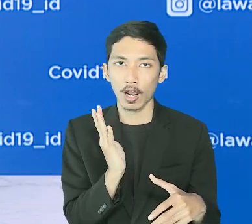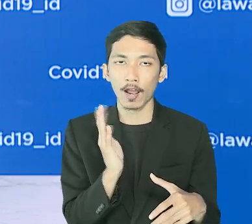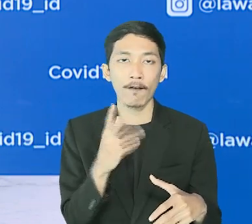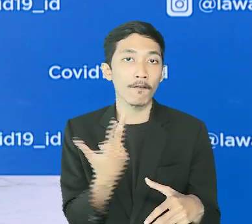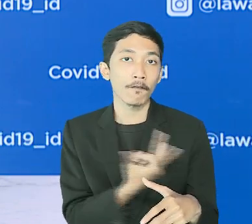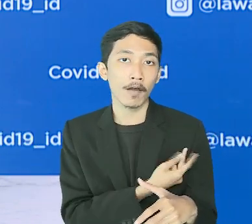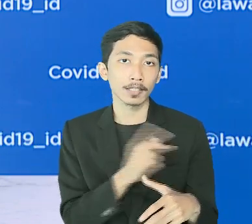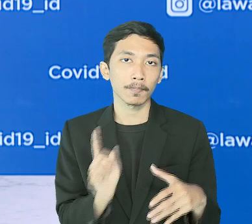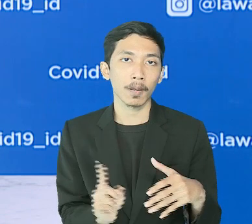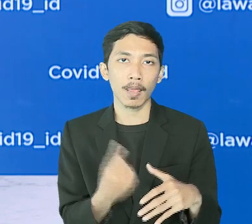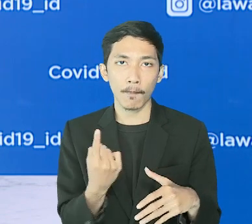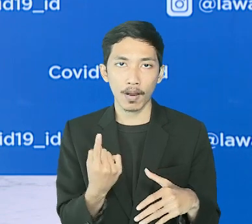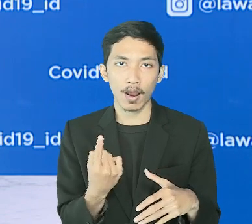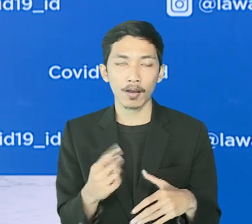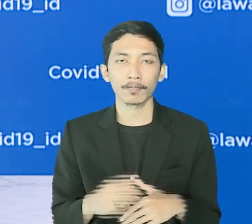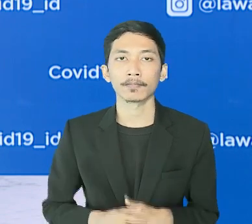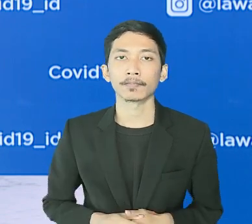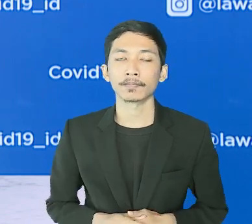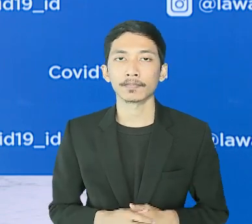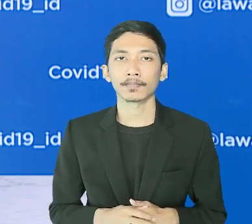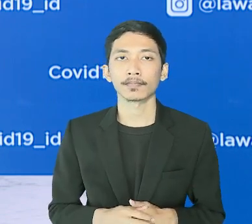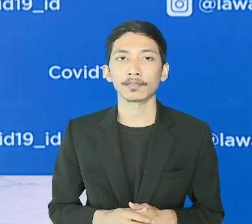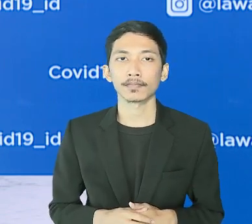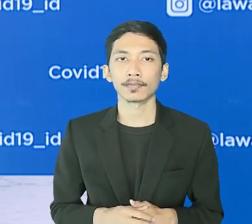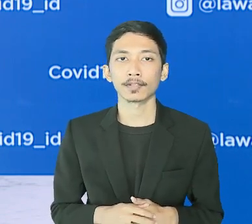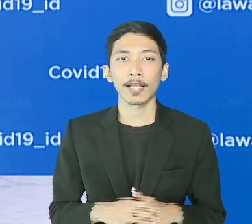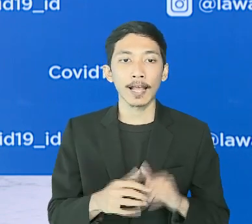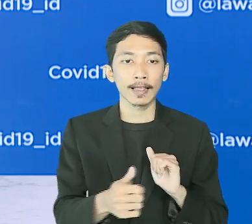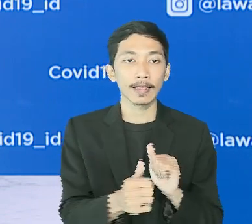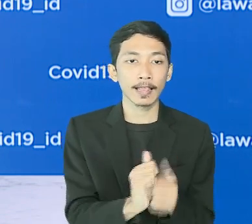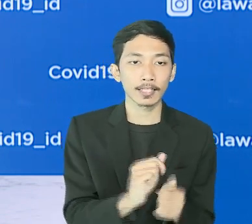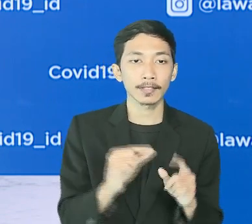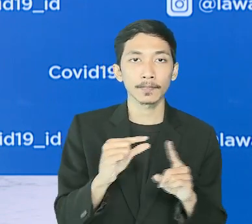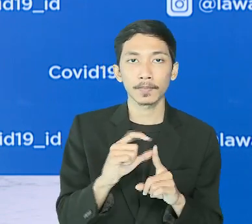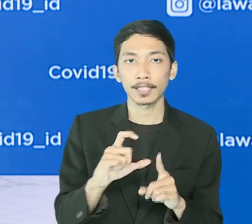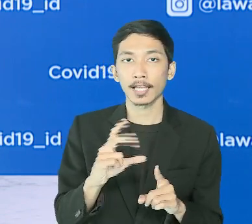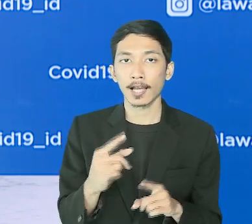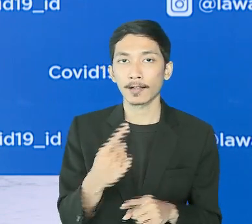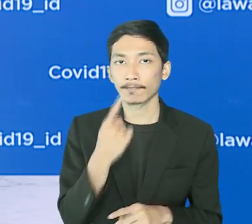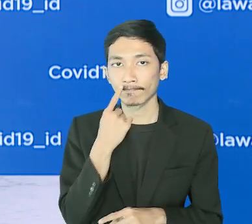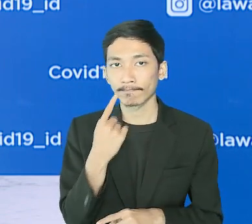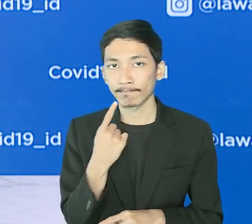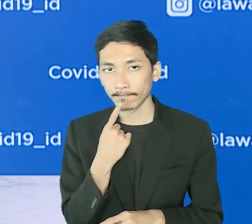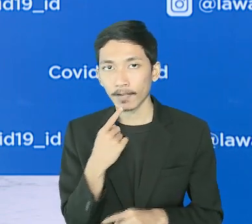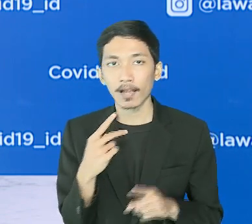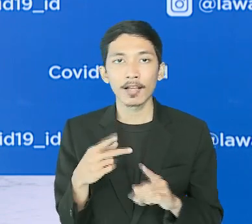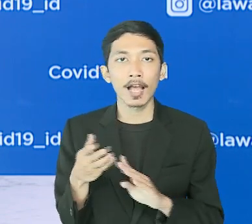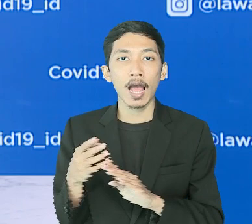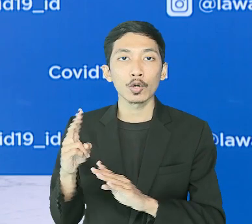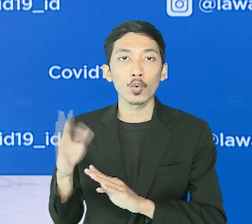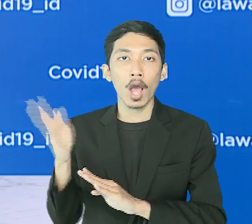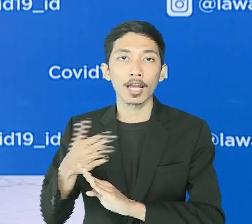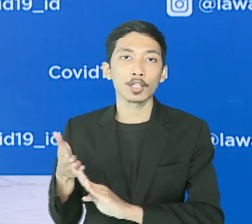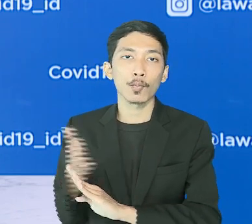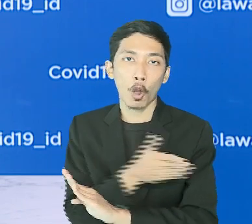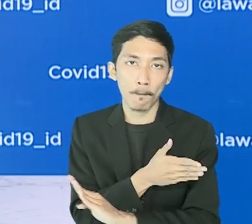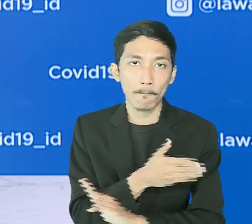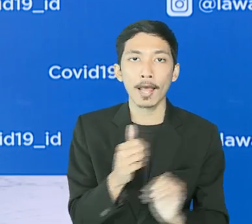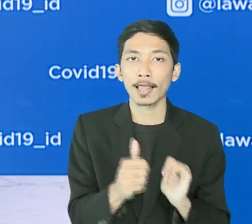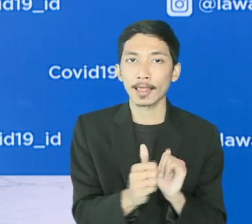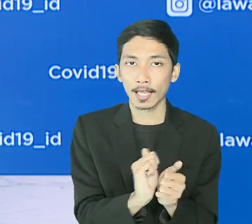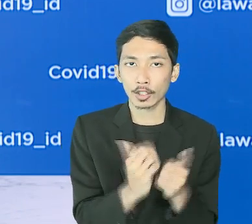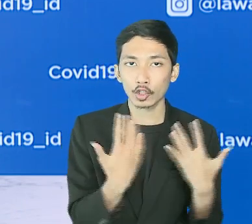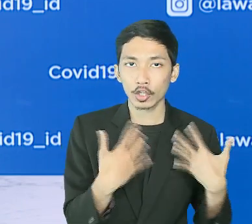pertama, memiliki hasil negatif tes PCR H-2, dan juga mematuhi